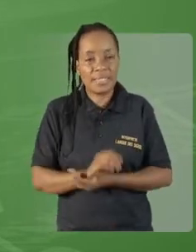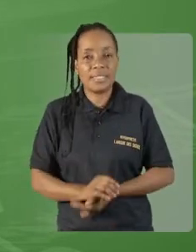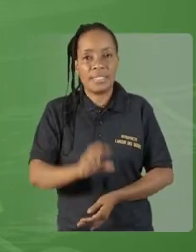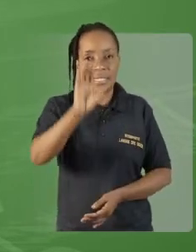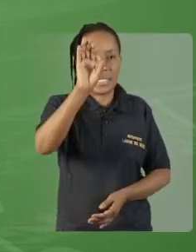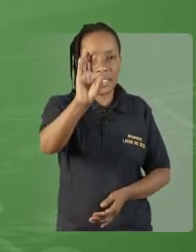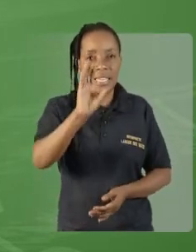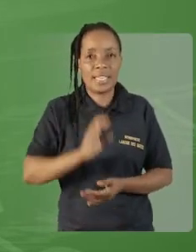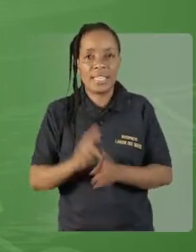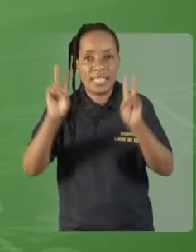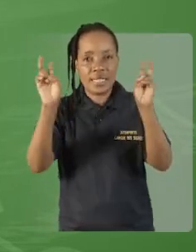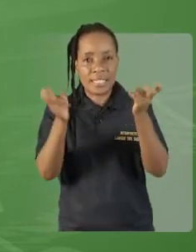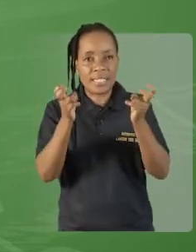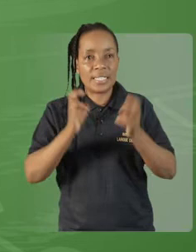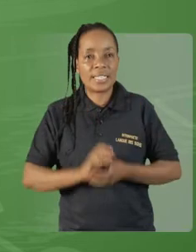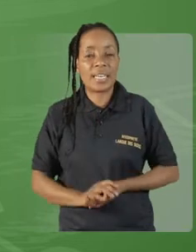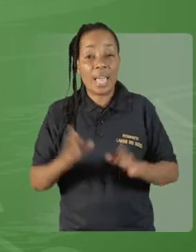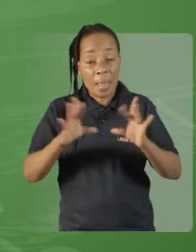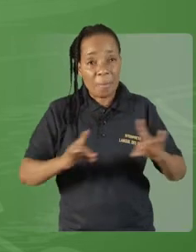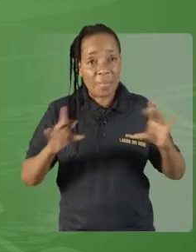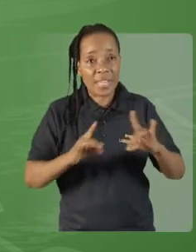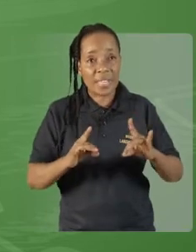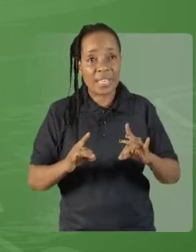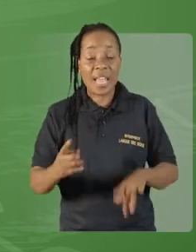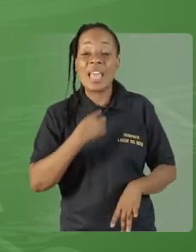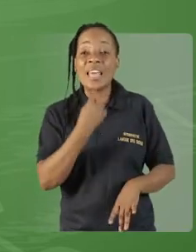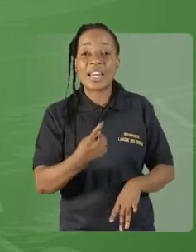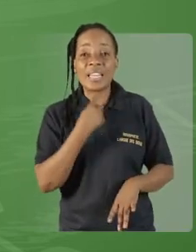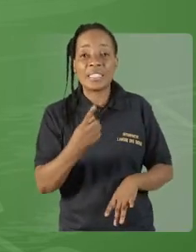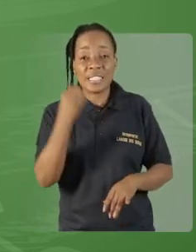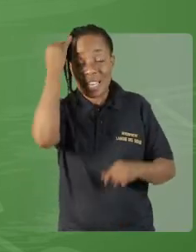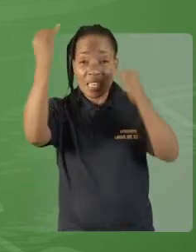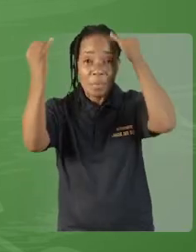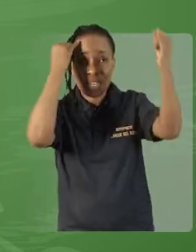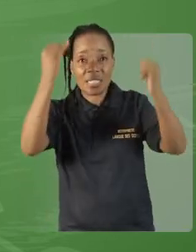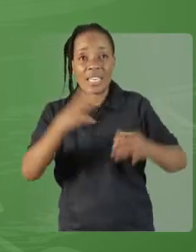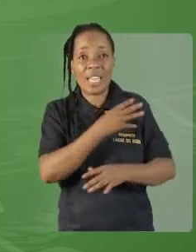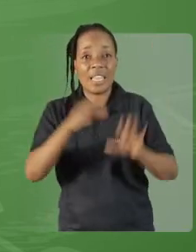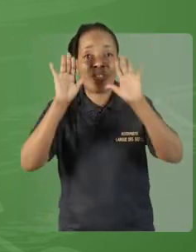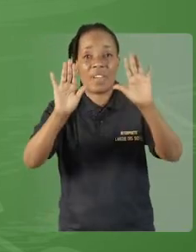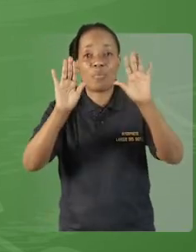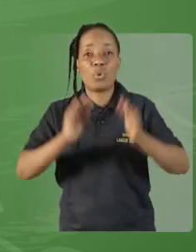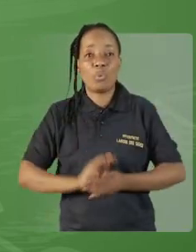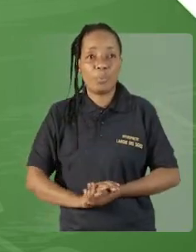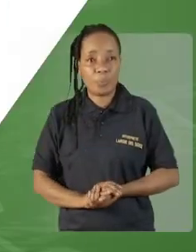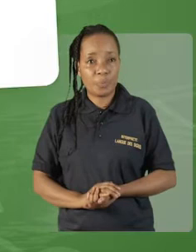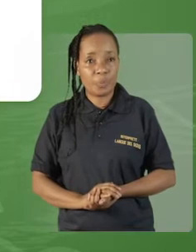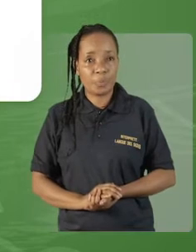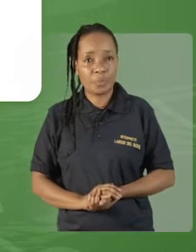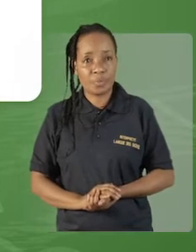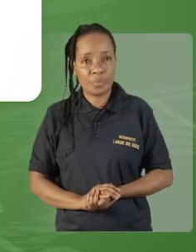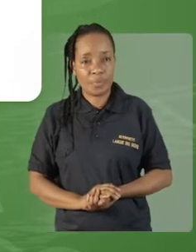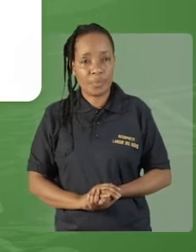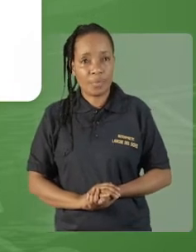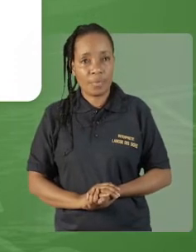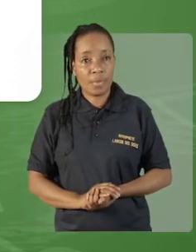notre grand C qui s'intitule « Le mythe, un récit imaginaire et fabuleux ».